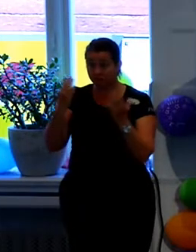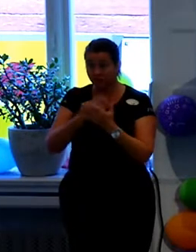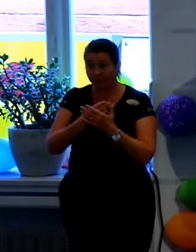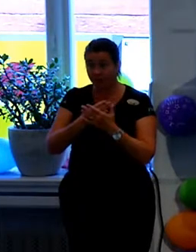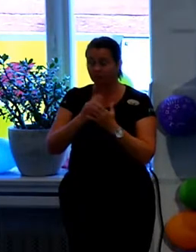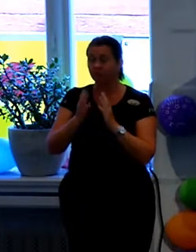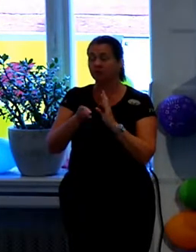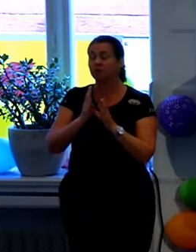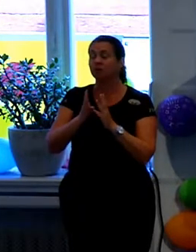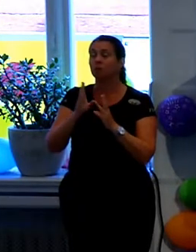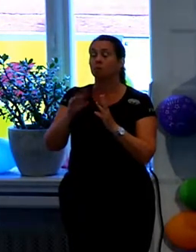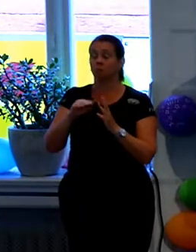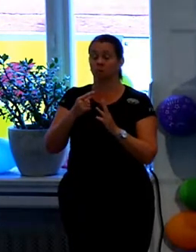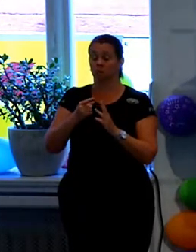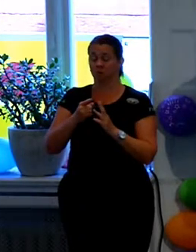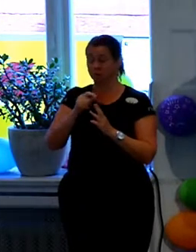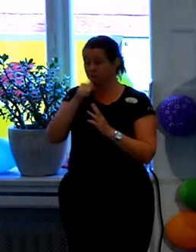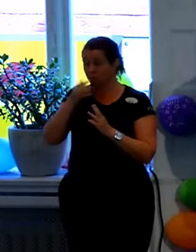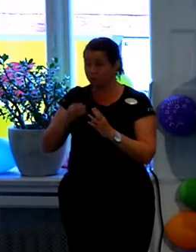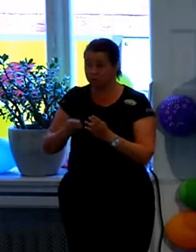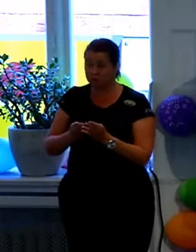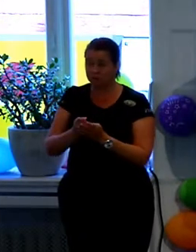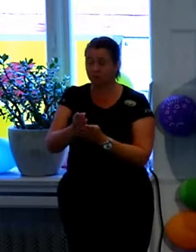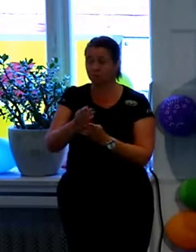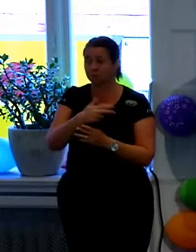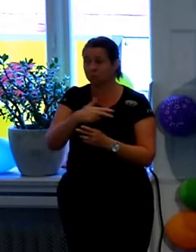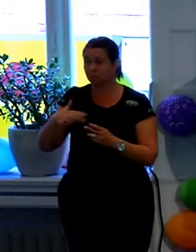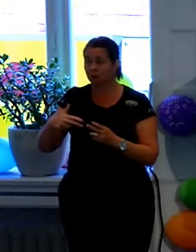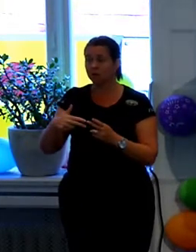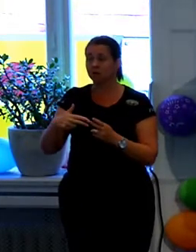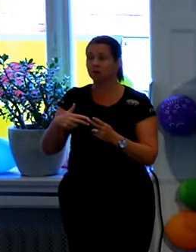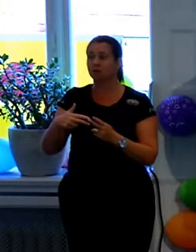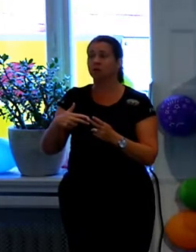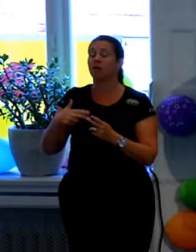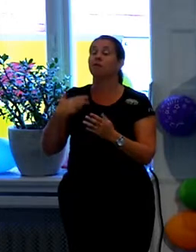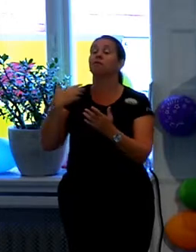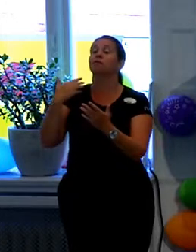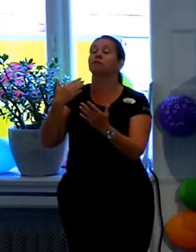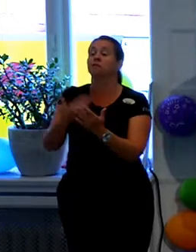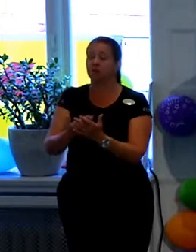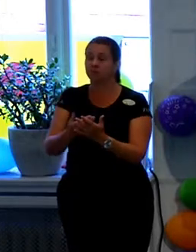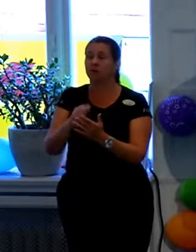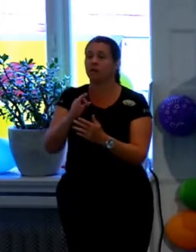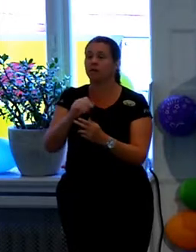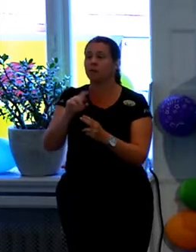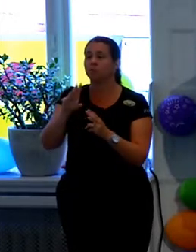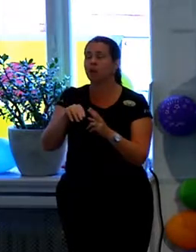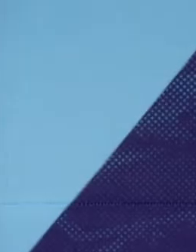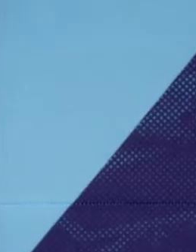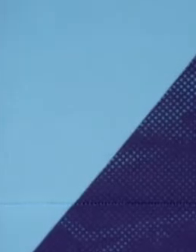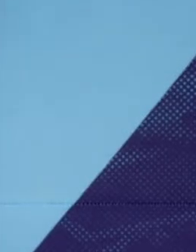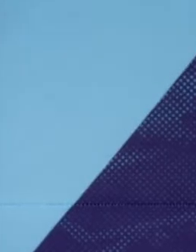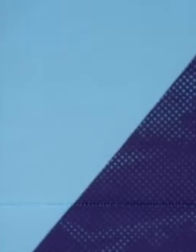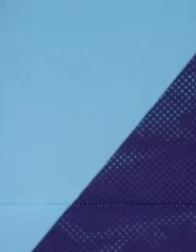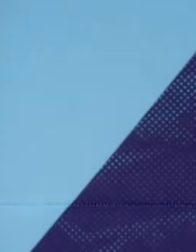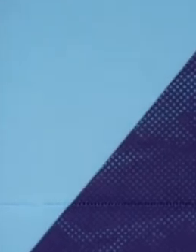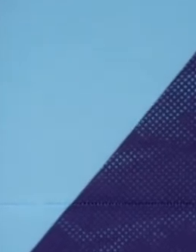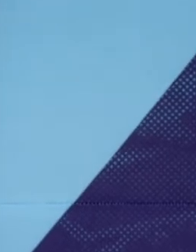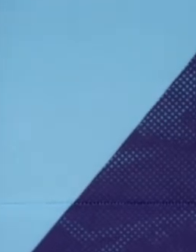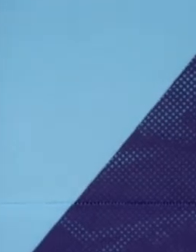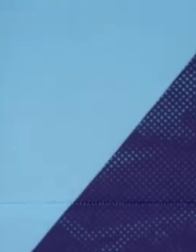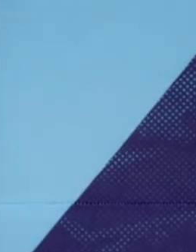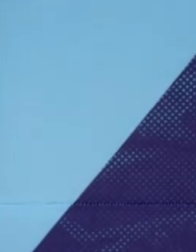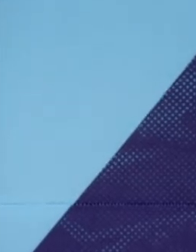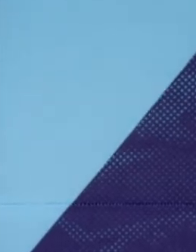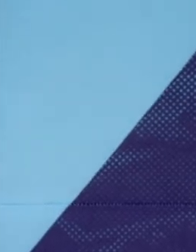Och nu kommer det vara svårt att ta sig genom Danmark till stor del fram till att den nya Fehmarn Bält-förbindelsen öppnar. Så vi hoppas ju